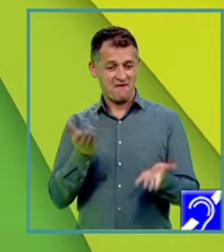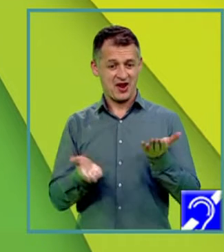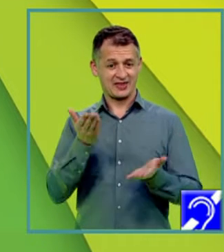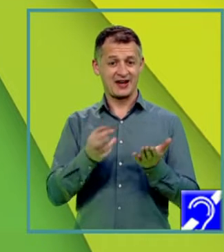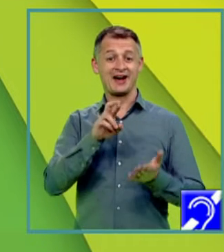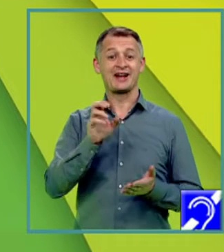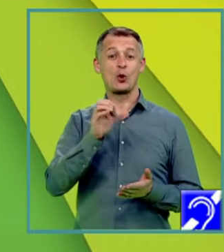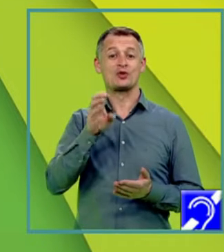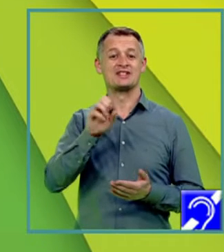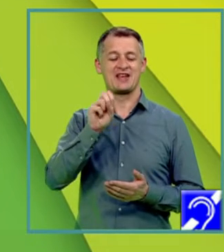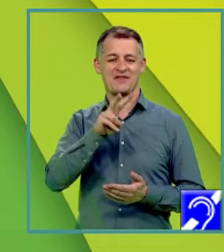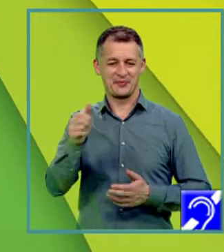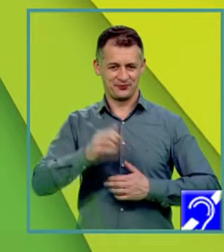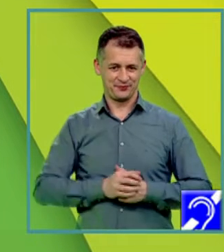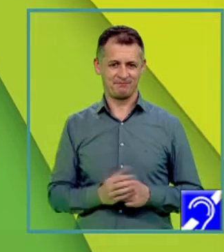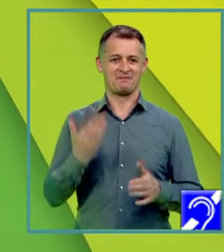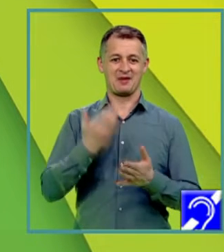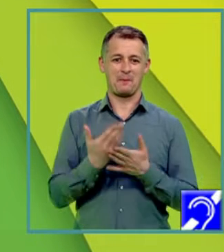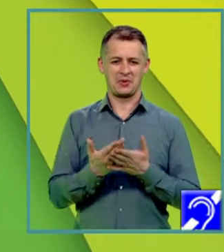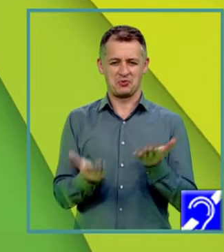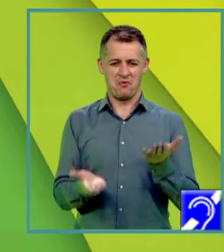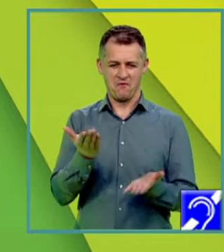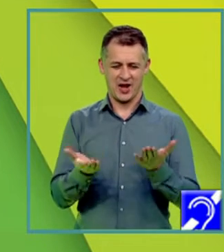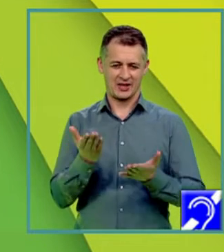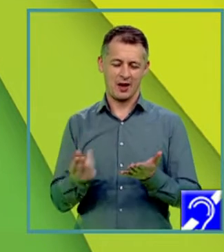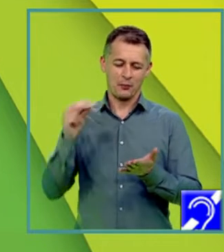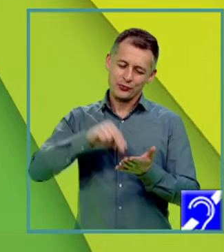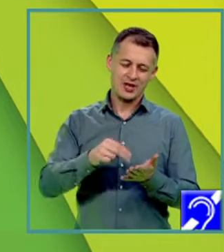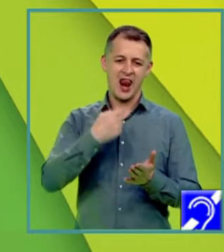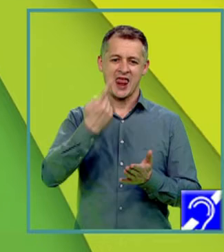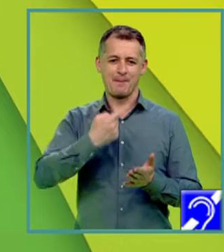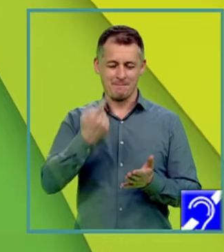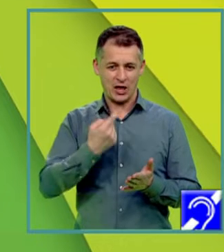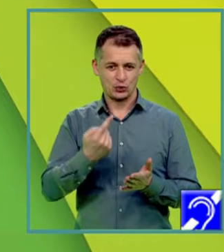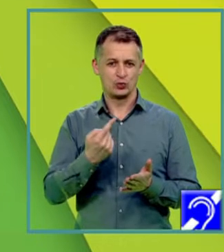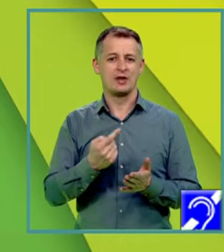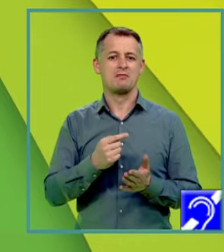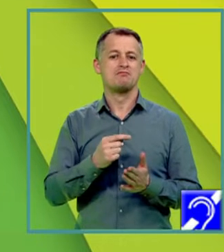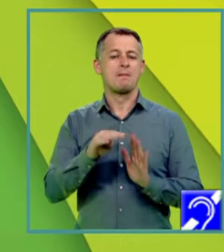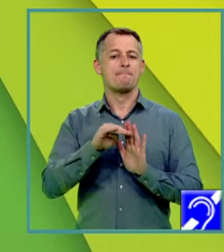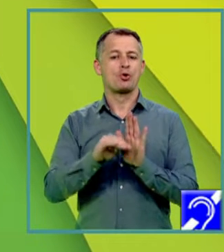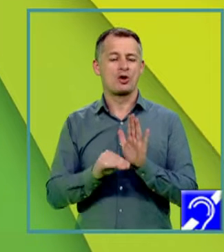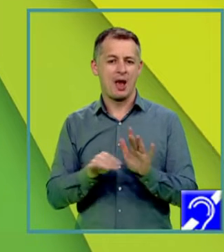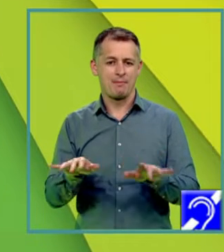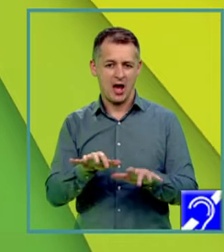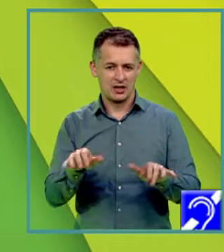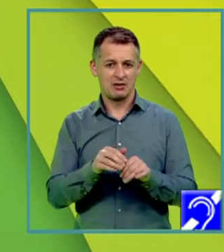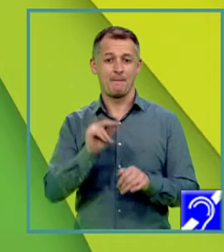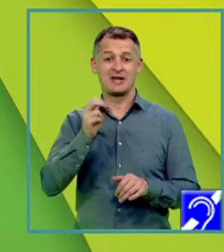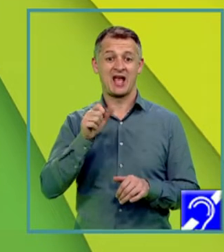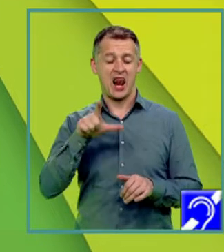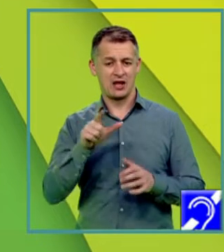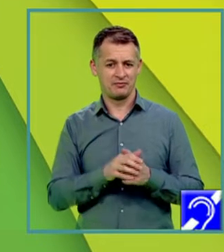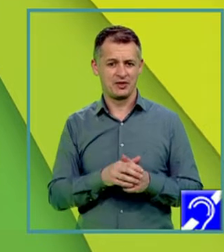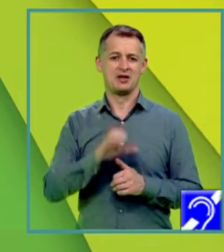recursivă pentru varianta implementată în limbajul de programare Pascal numele funcție este